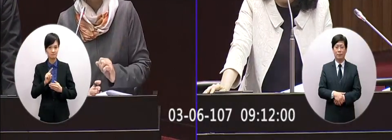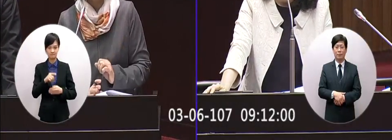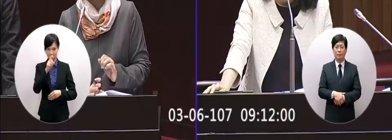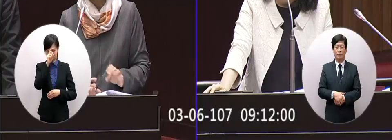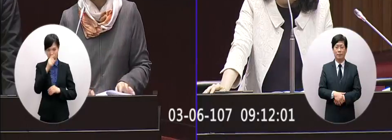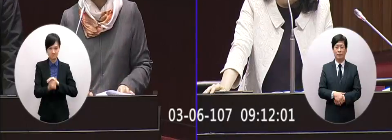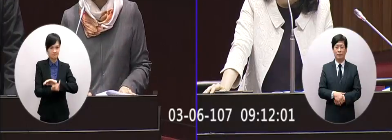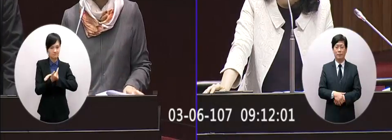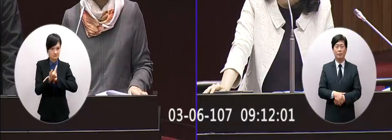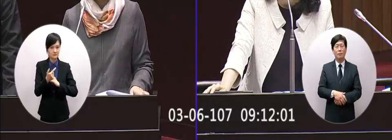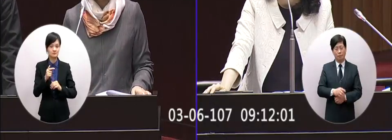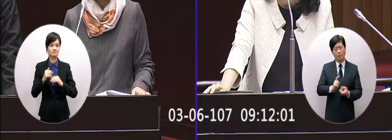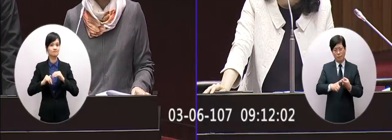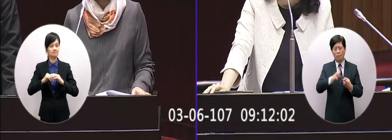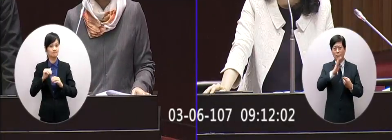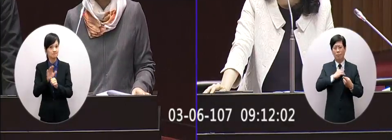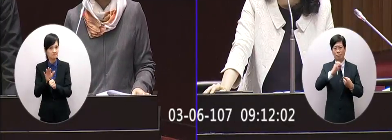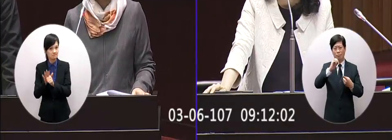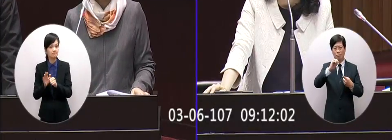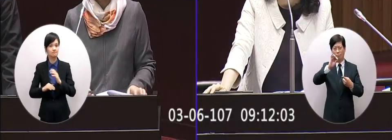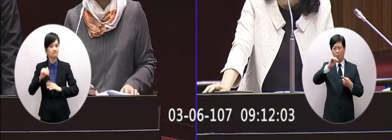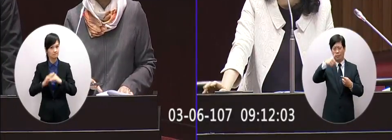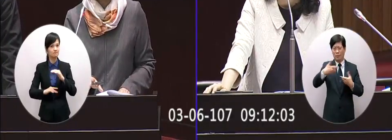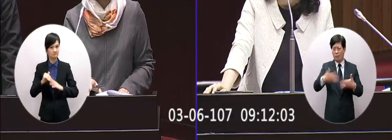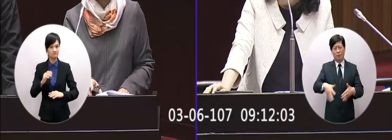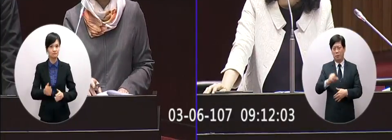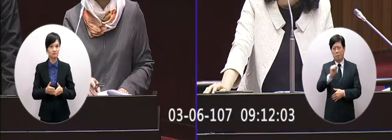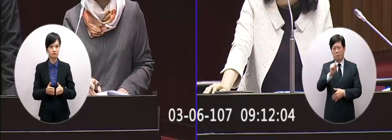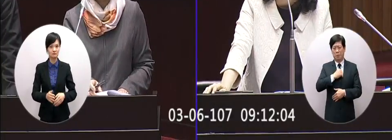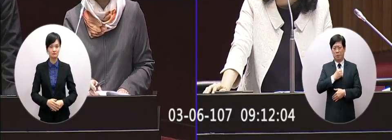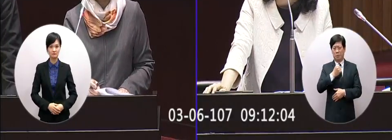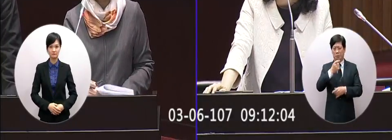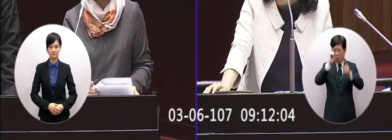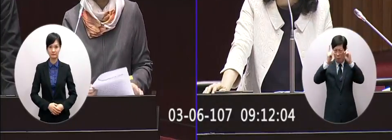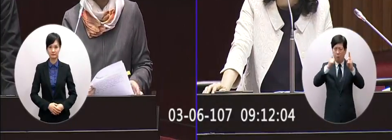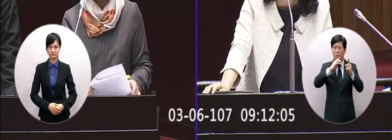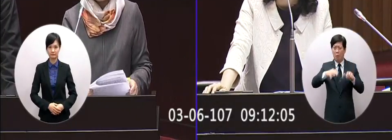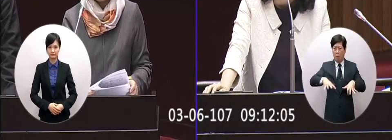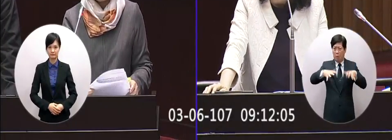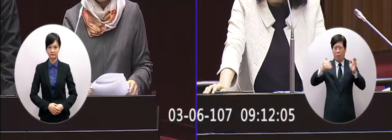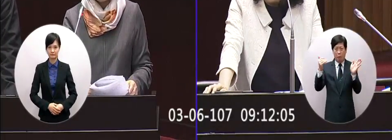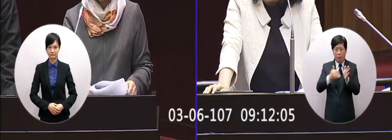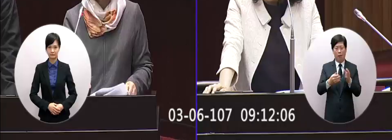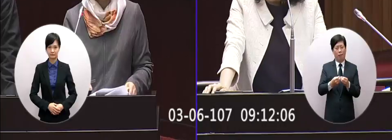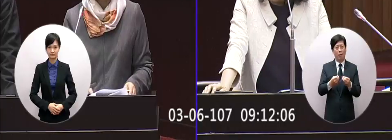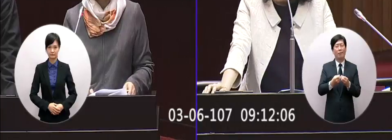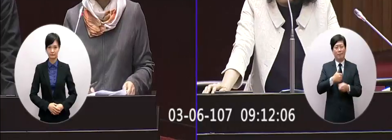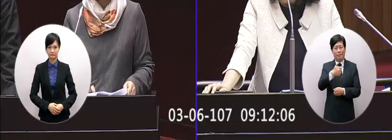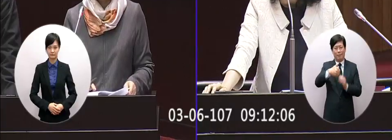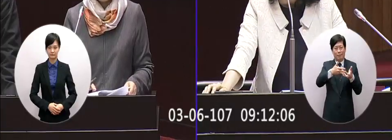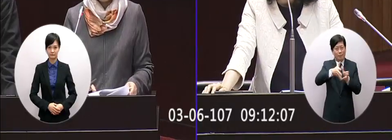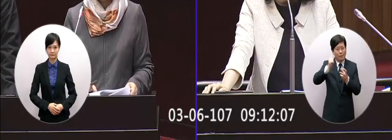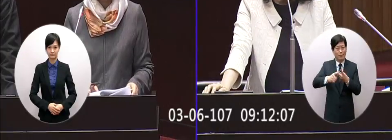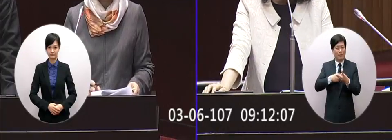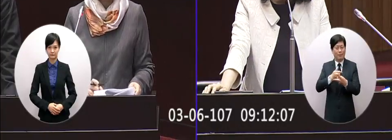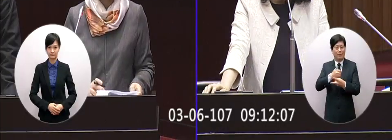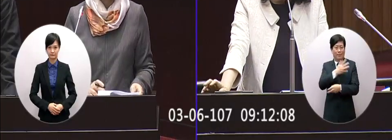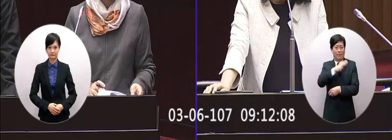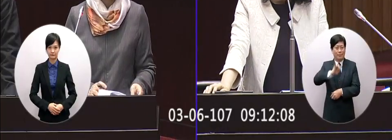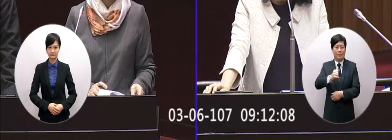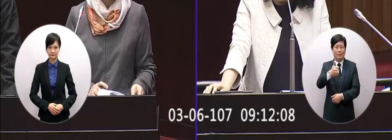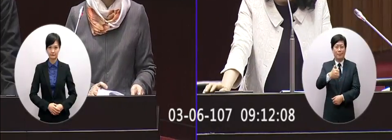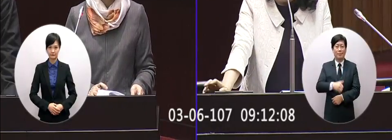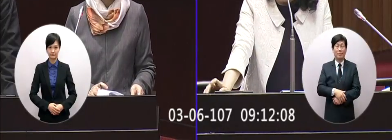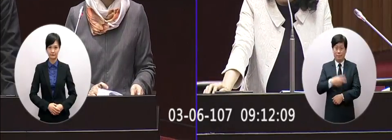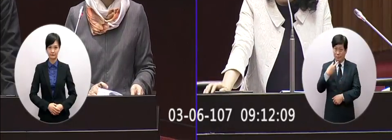重宽。 是，因为下水道的部分是不能开玩笑的，5月汛期就到了。好，在这里谢谢部长，还有谢谢主委。那另